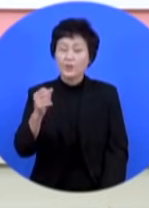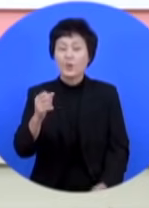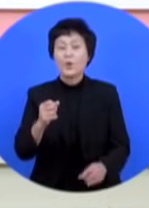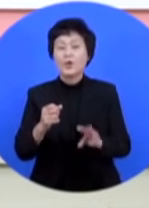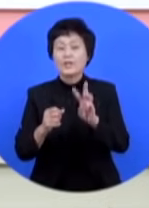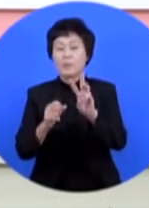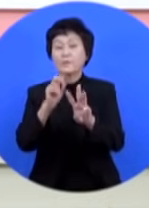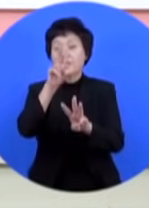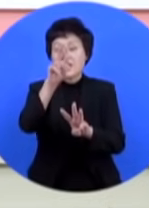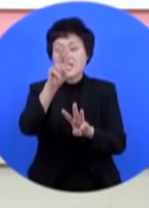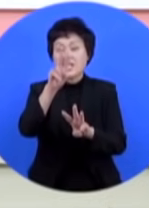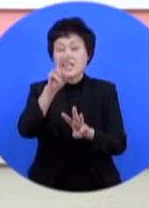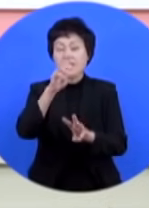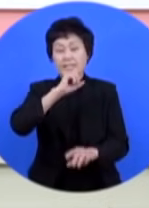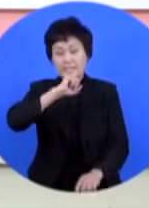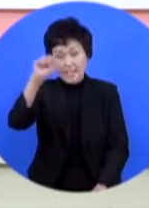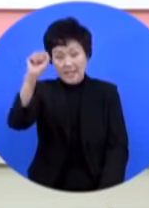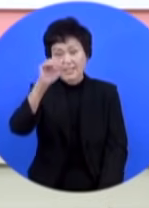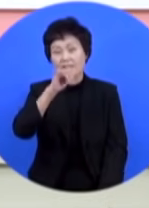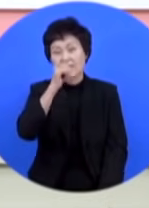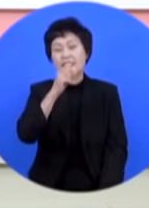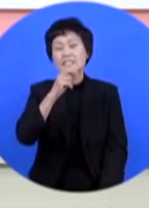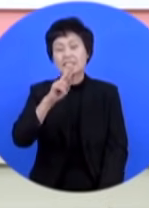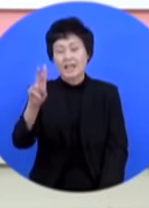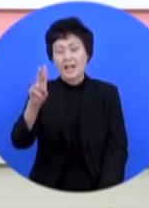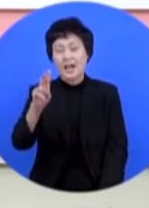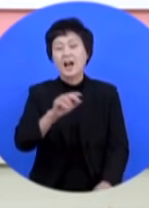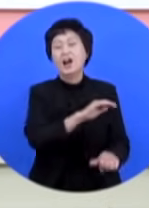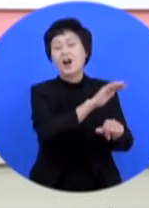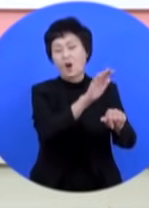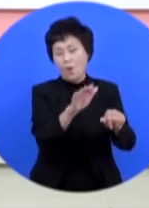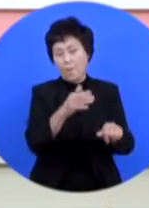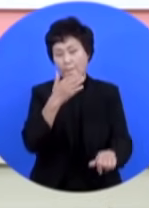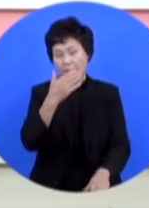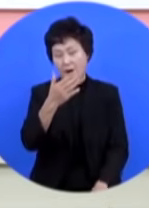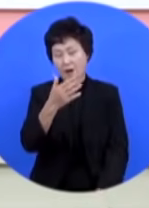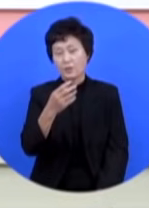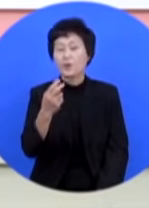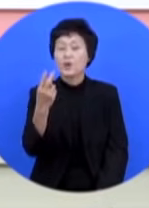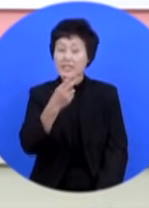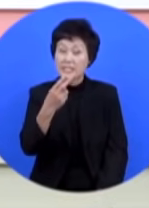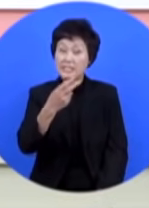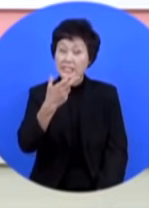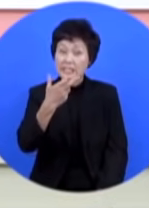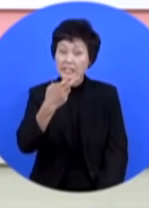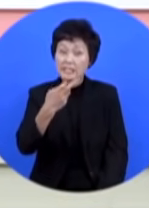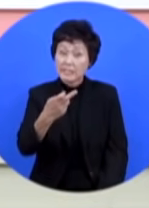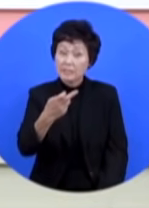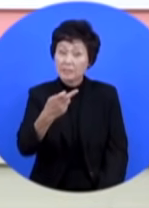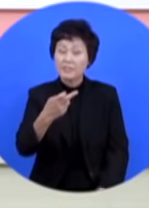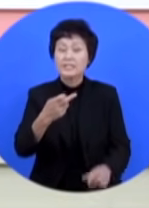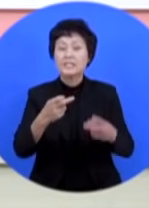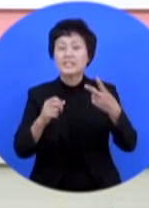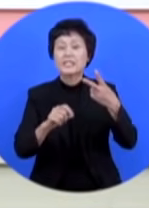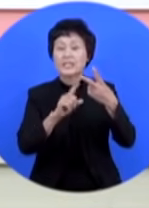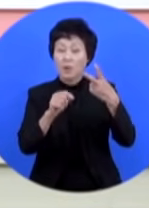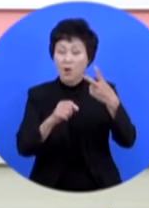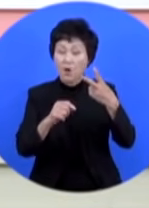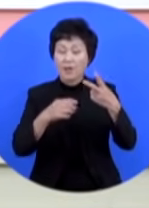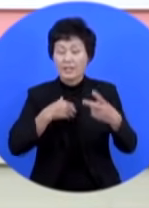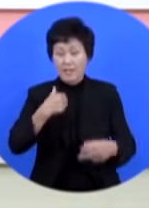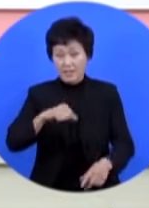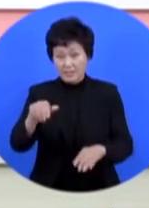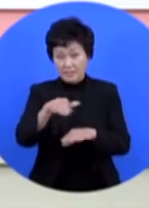해서 국립현충원에 안장이 되고요. 또 2012년 2월에는 저희 아이가